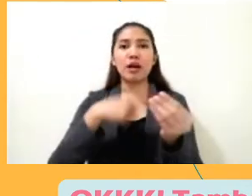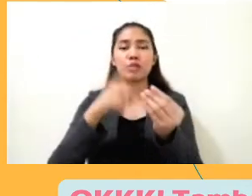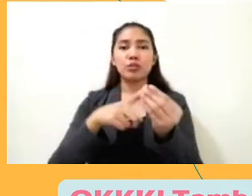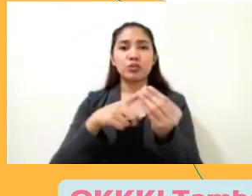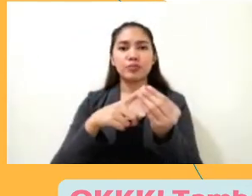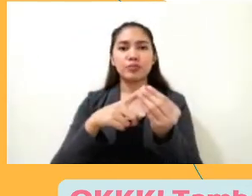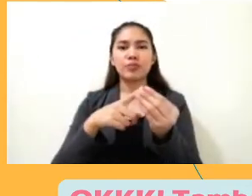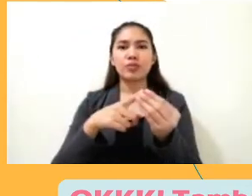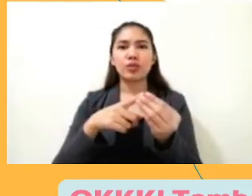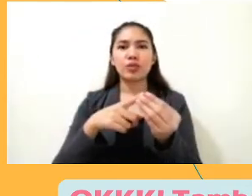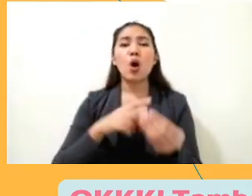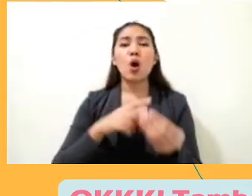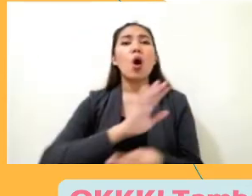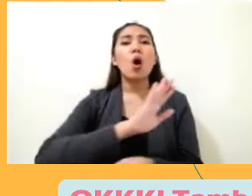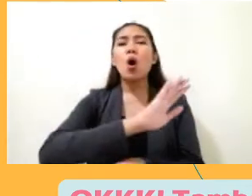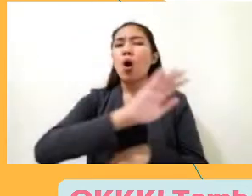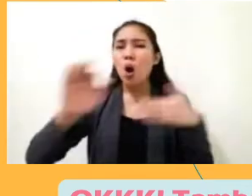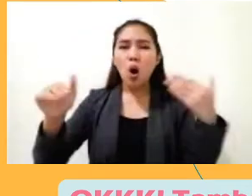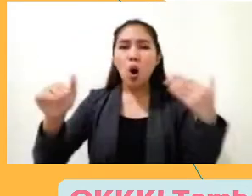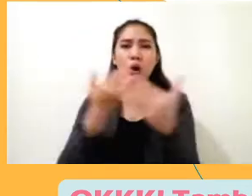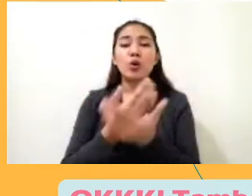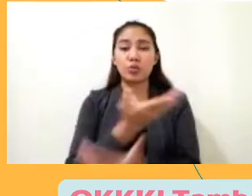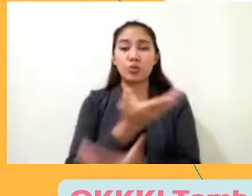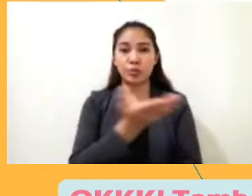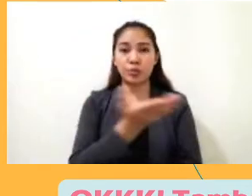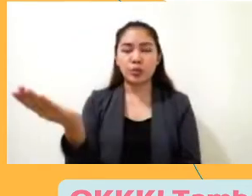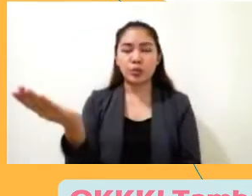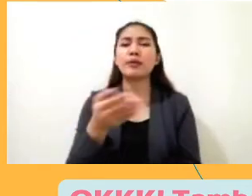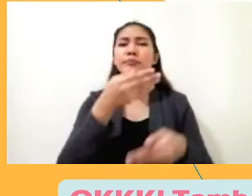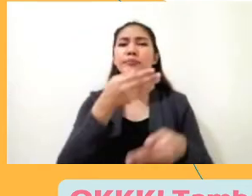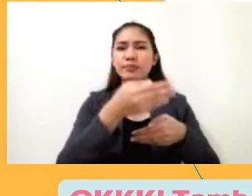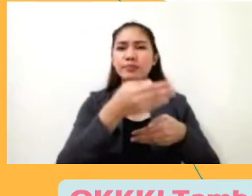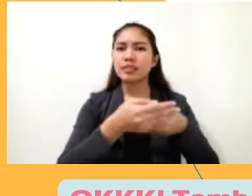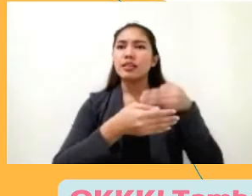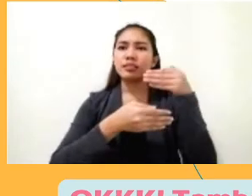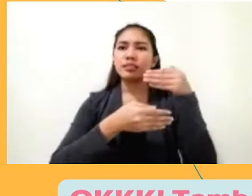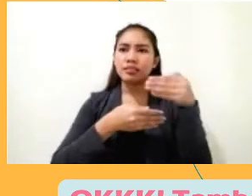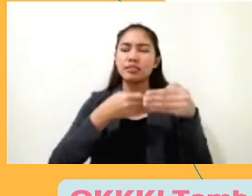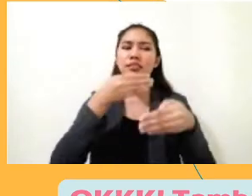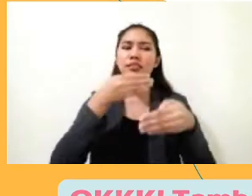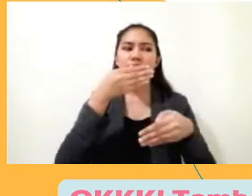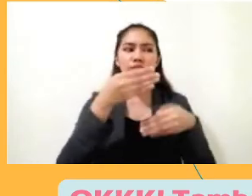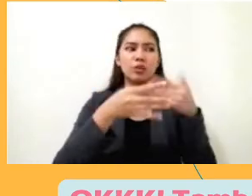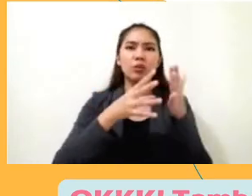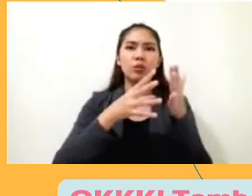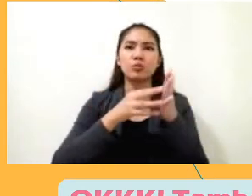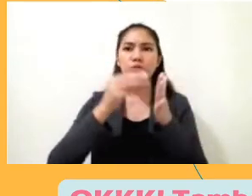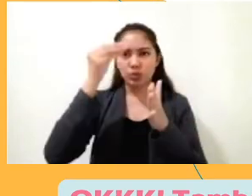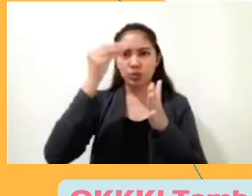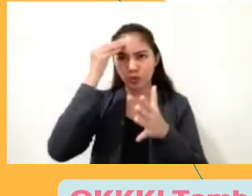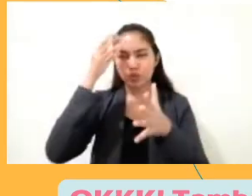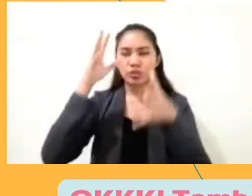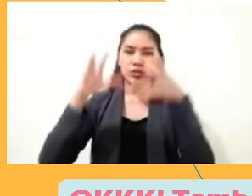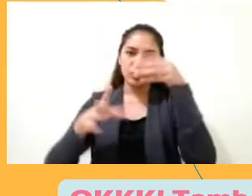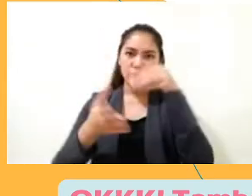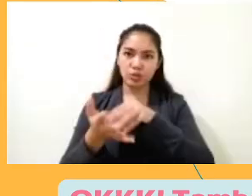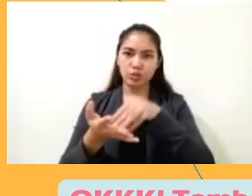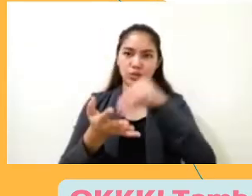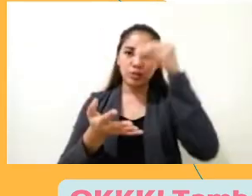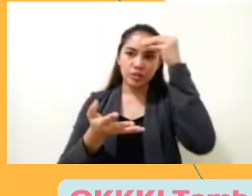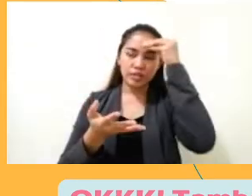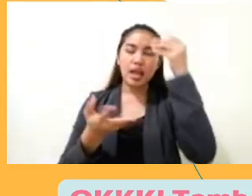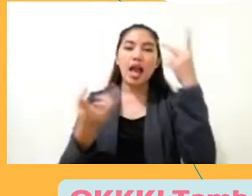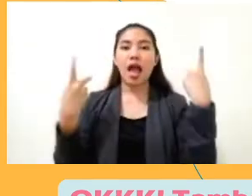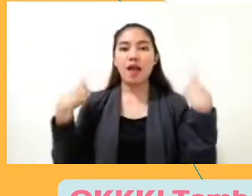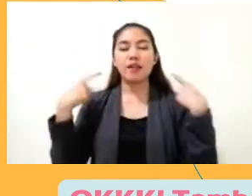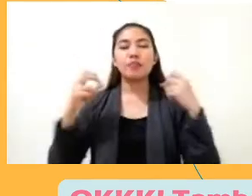work in progress. So, araw-araw may pagkakataon tayong magbago at umunlad. So, yun